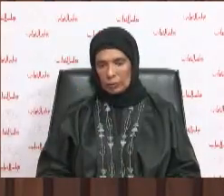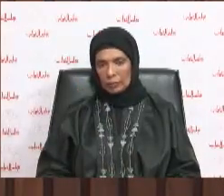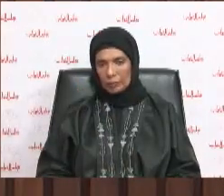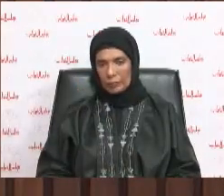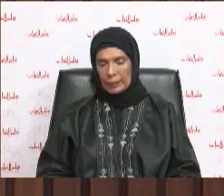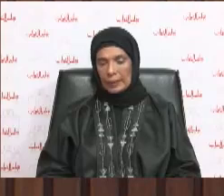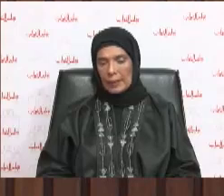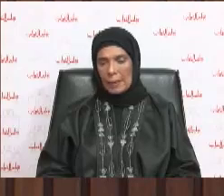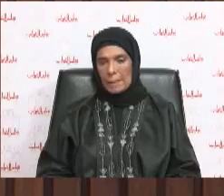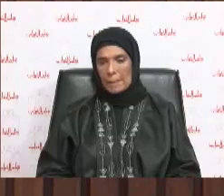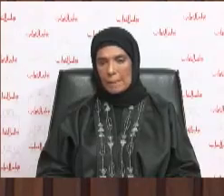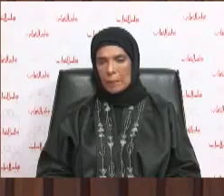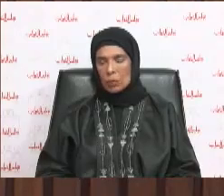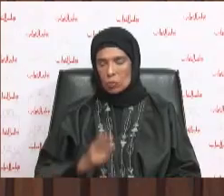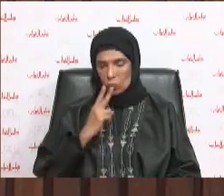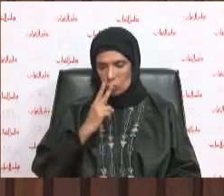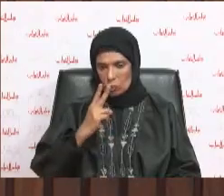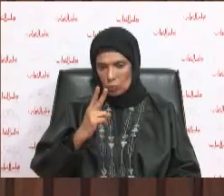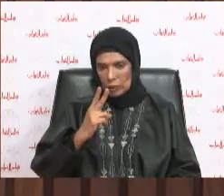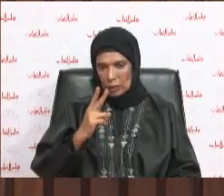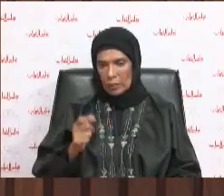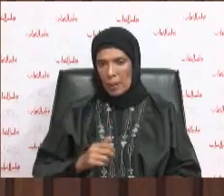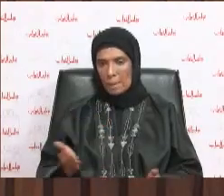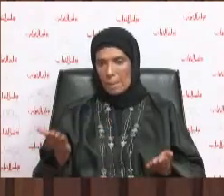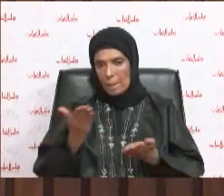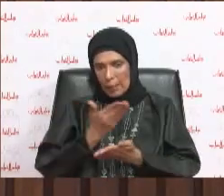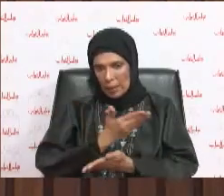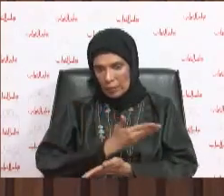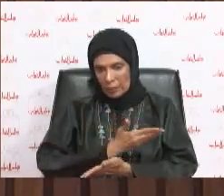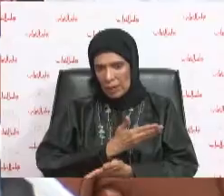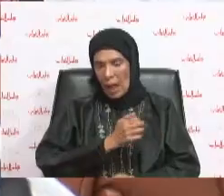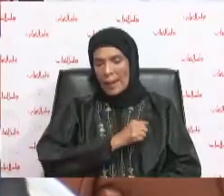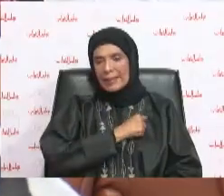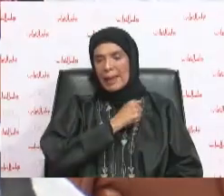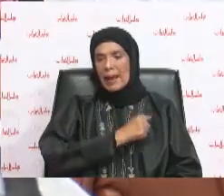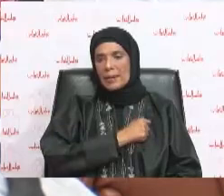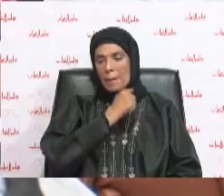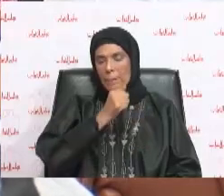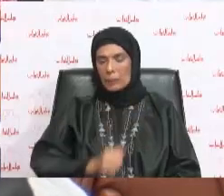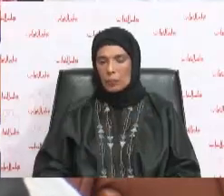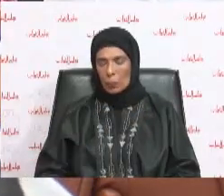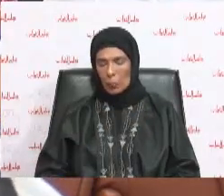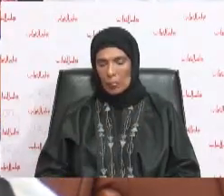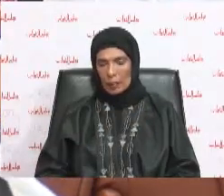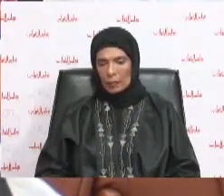2024. أيضا ننظر إلى دخول في اتفاقية مع كندا، فإحنا نحاول أن نستهدف الأمريكتين